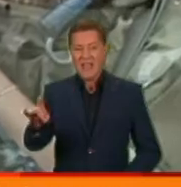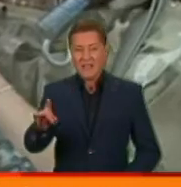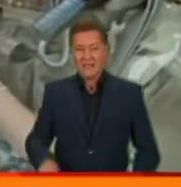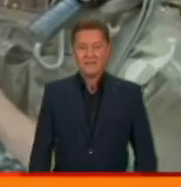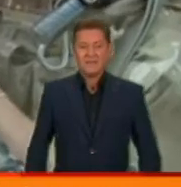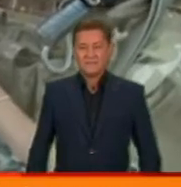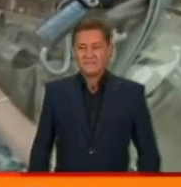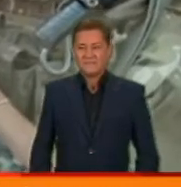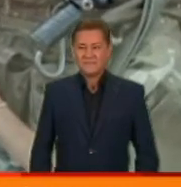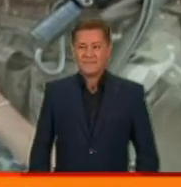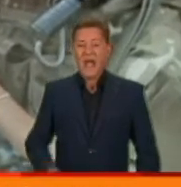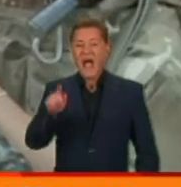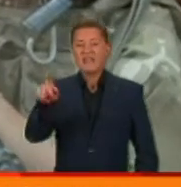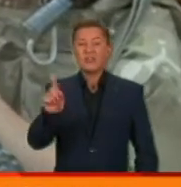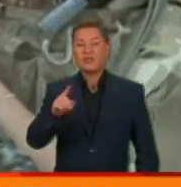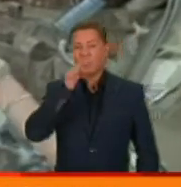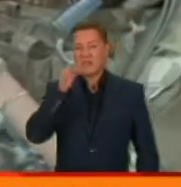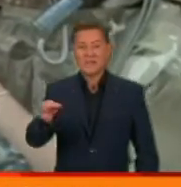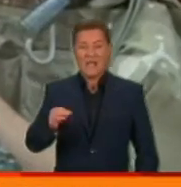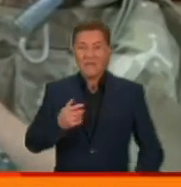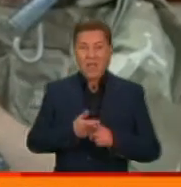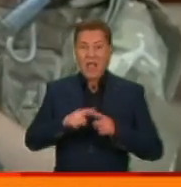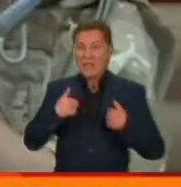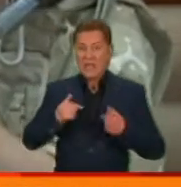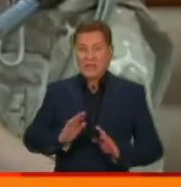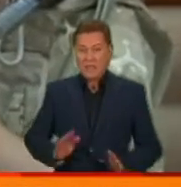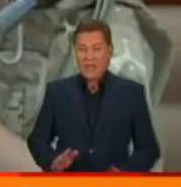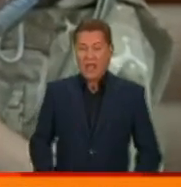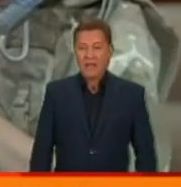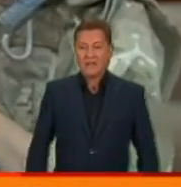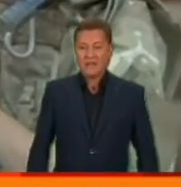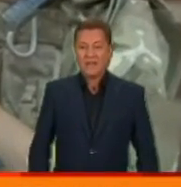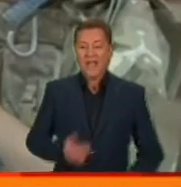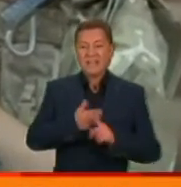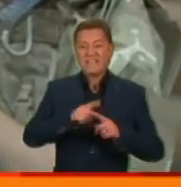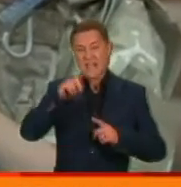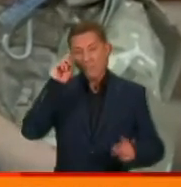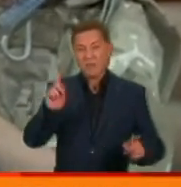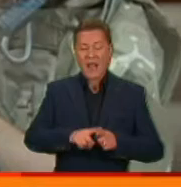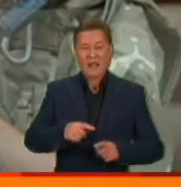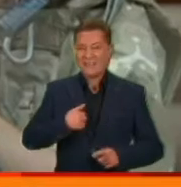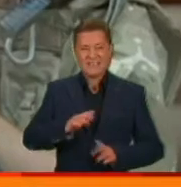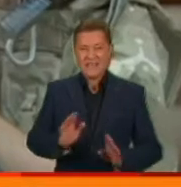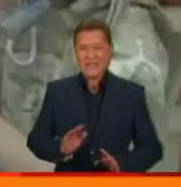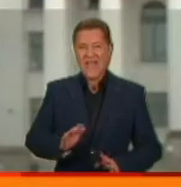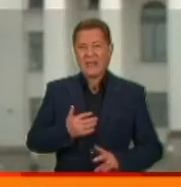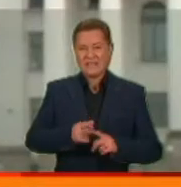теж показувати. А ти що сказав? Каже, це не я, да? Я кажу, брат, це не я, брат.